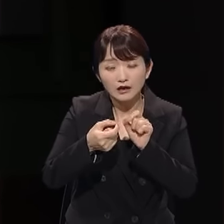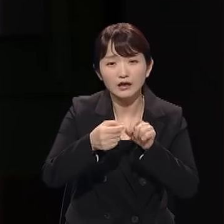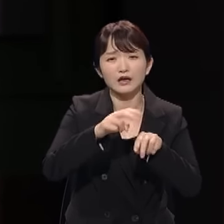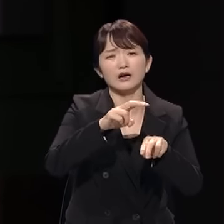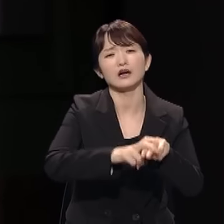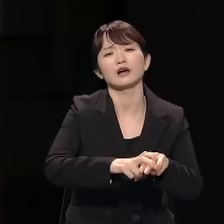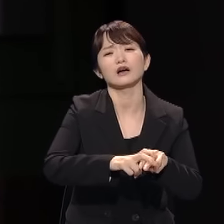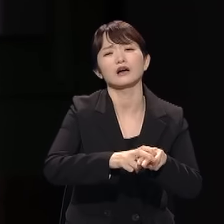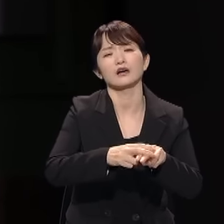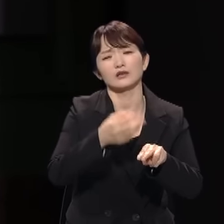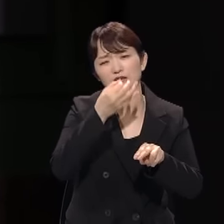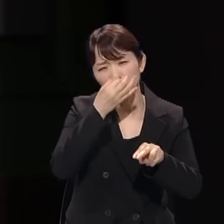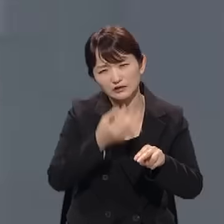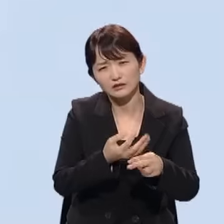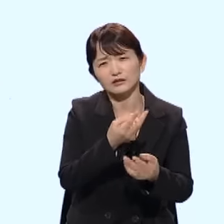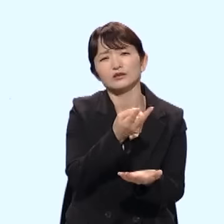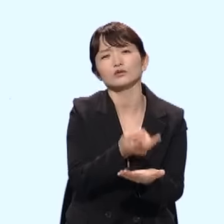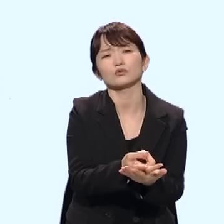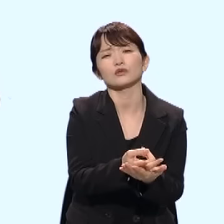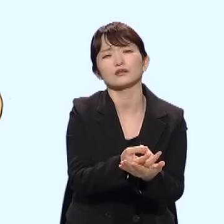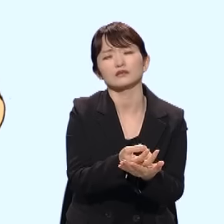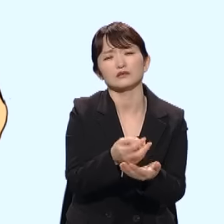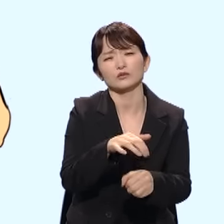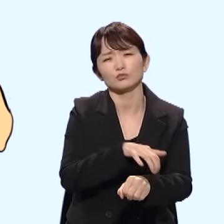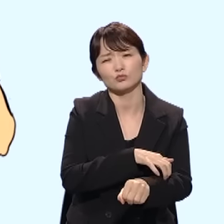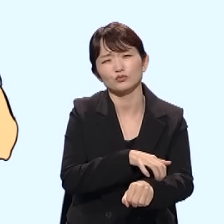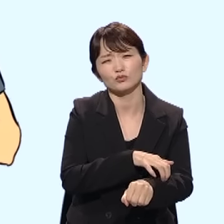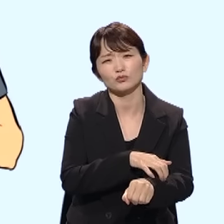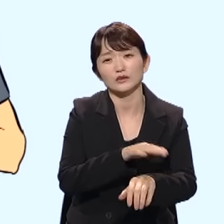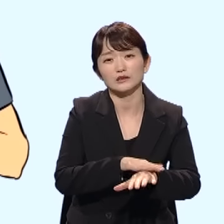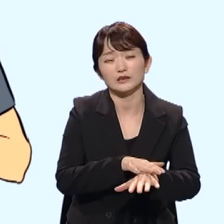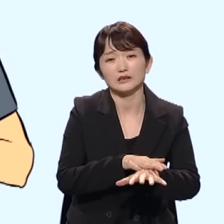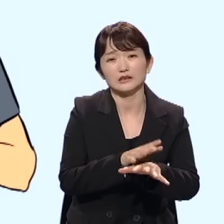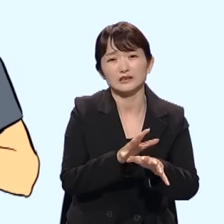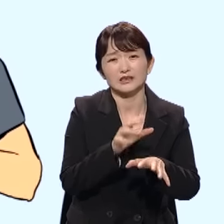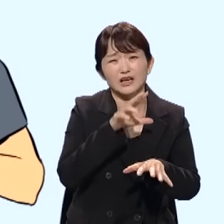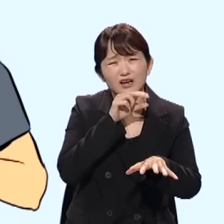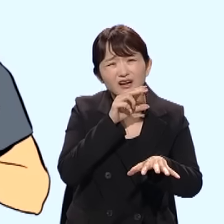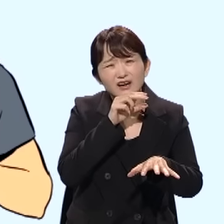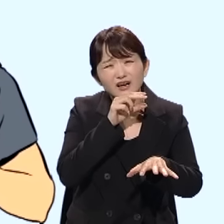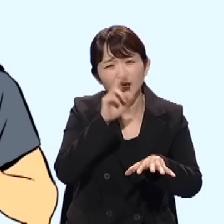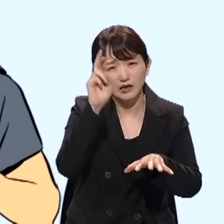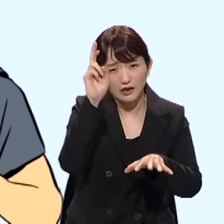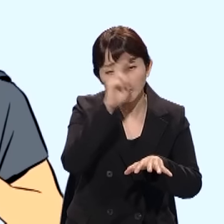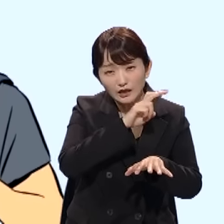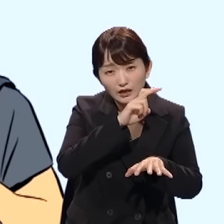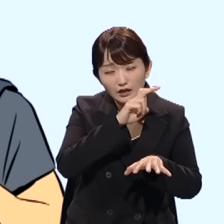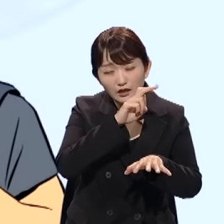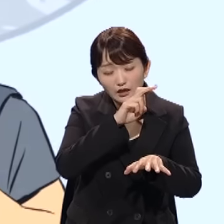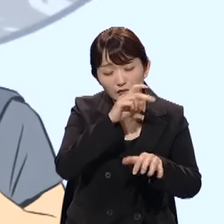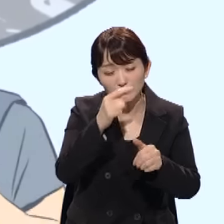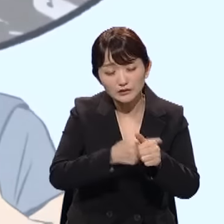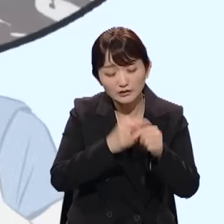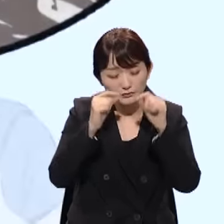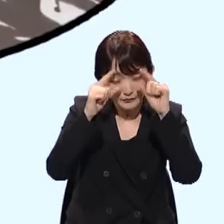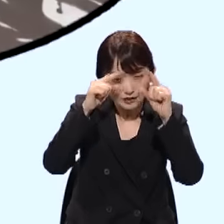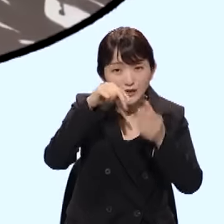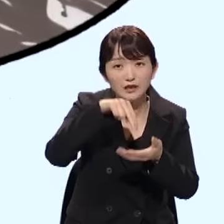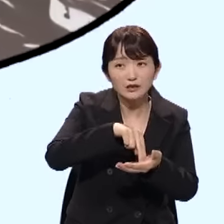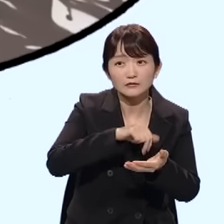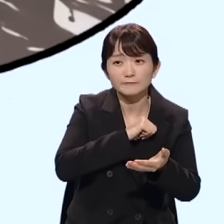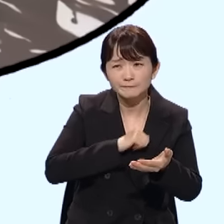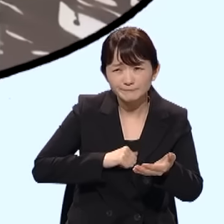것도 누워있는 것도 모두 불편한 상황입니다. 손이 너무 저려서 아침에 통증으로 저절로 깰 정도지만 참고 일을 하고